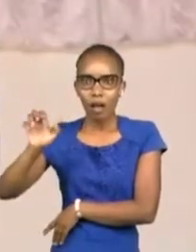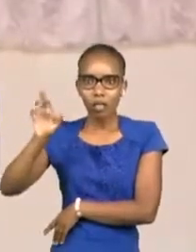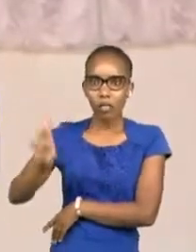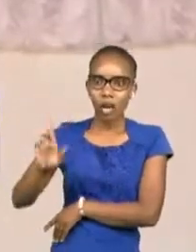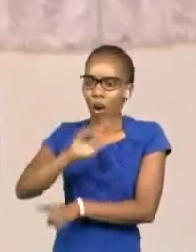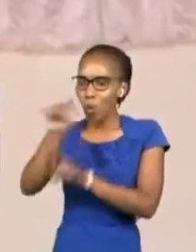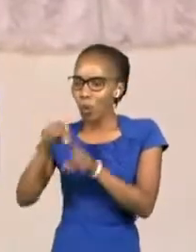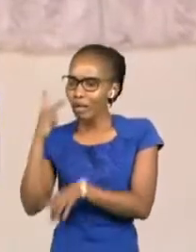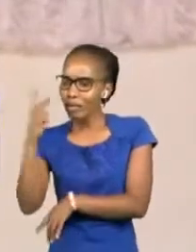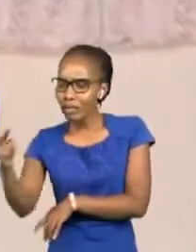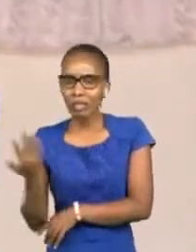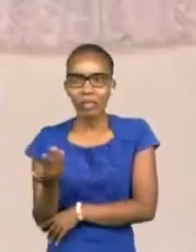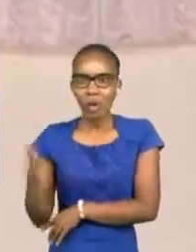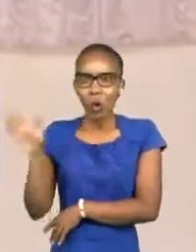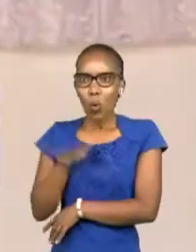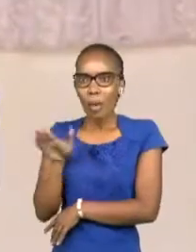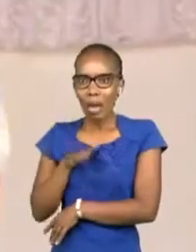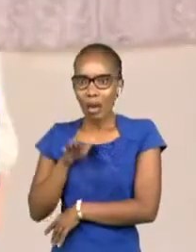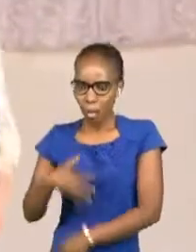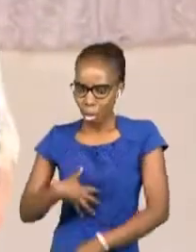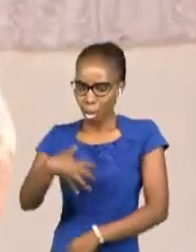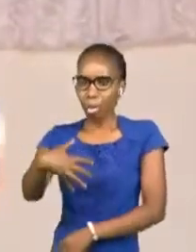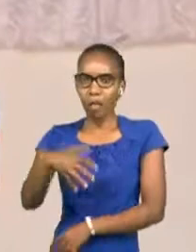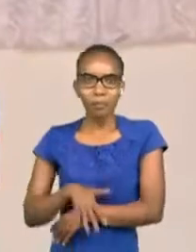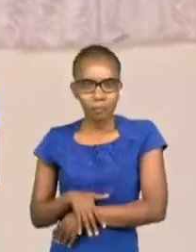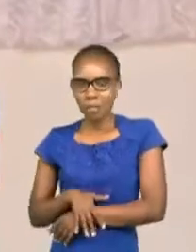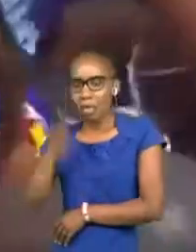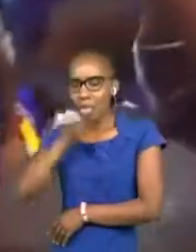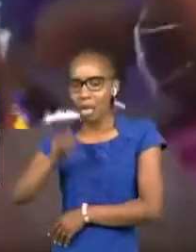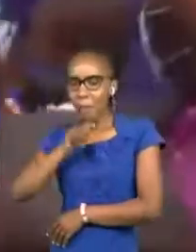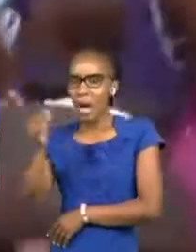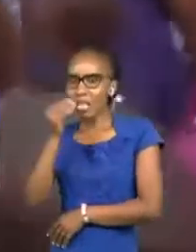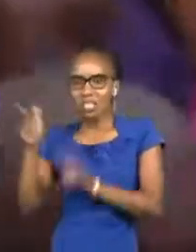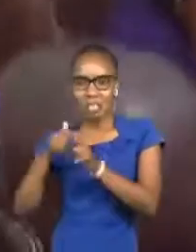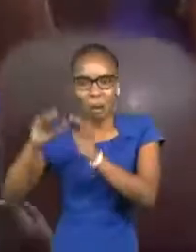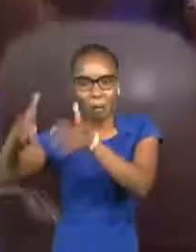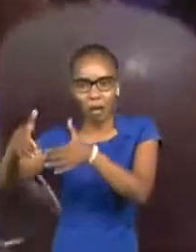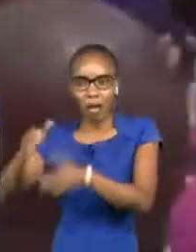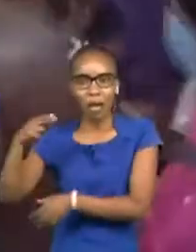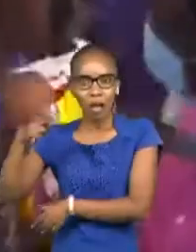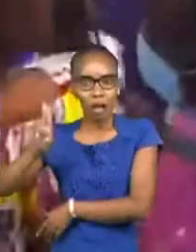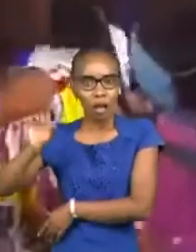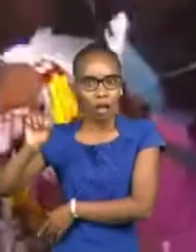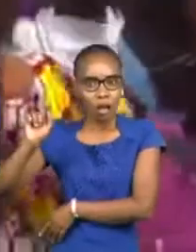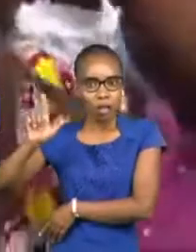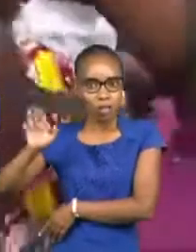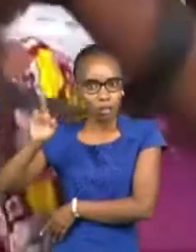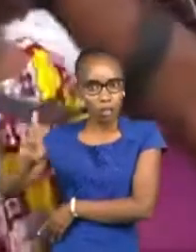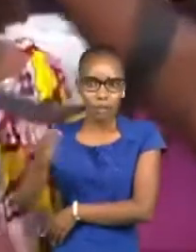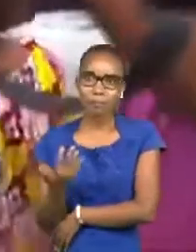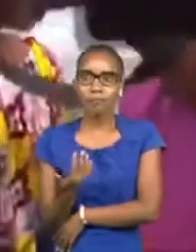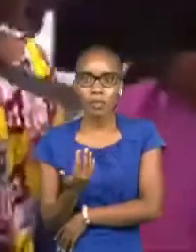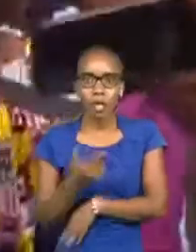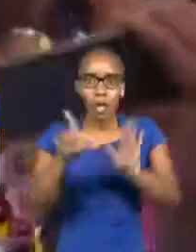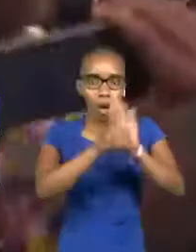ni wamama na wako na tumbo ndefu imejaa ugali na mboga na nyama na nasema hawa ni hustlers. With a section of ODM allied